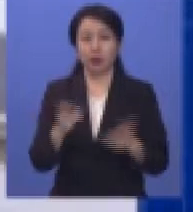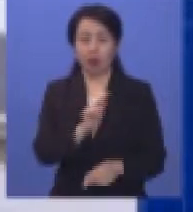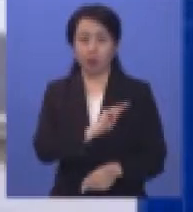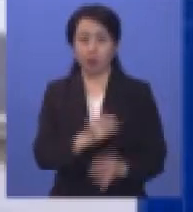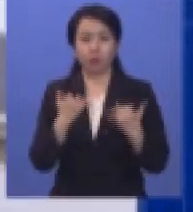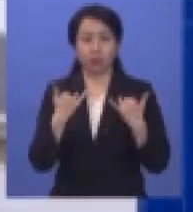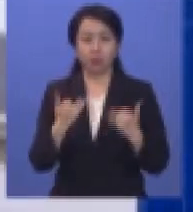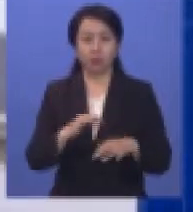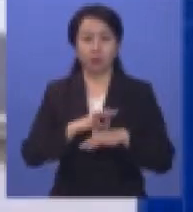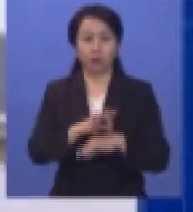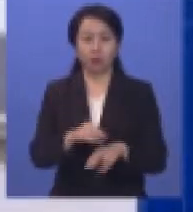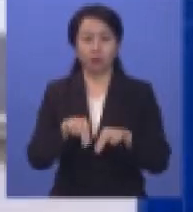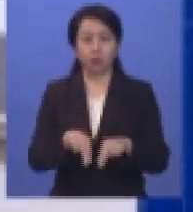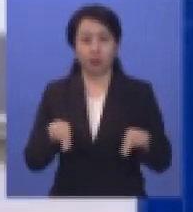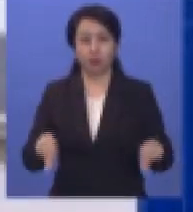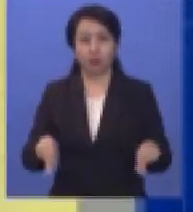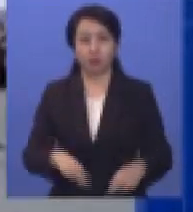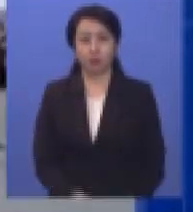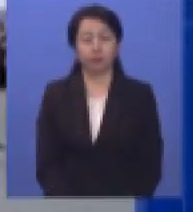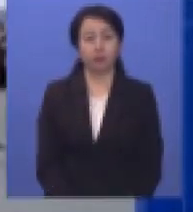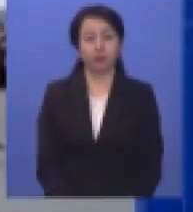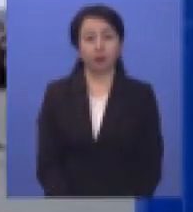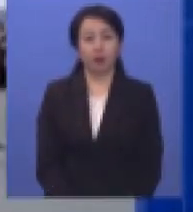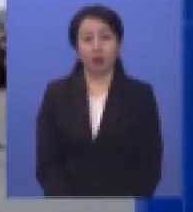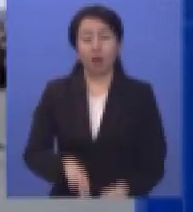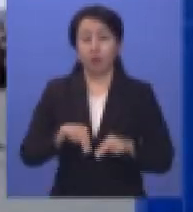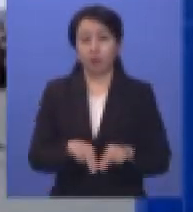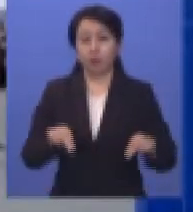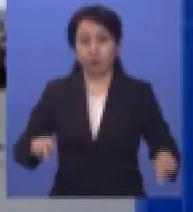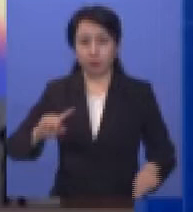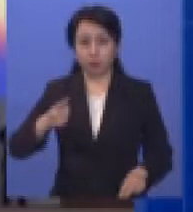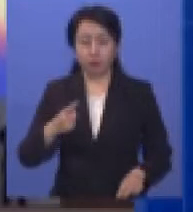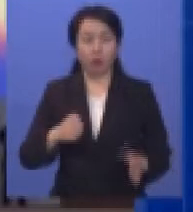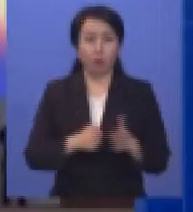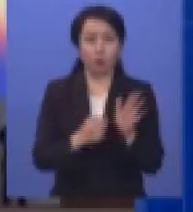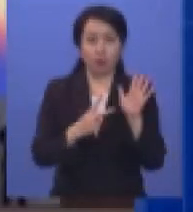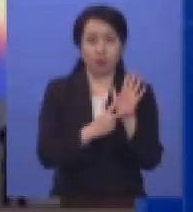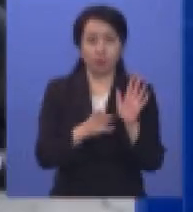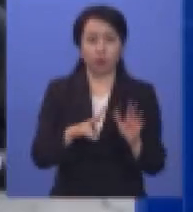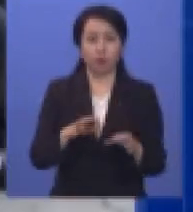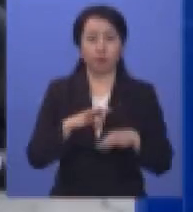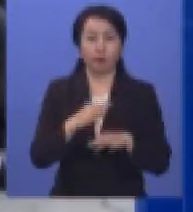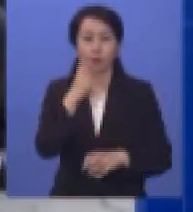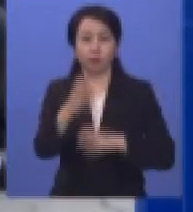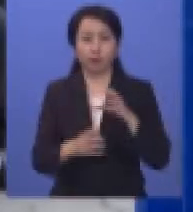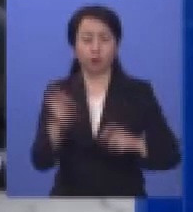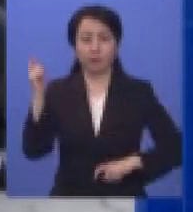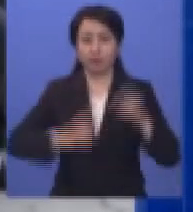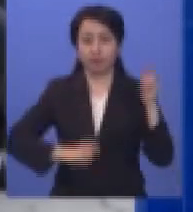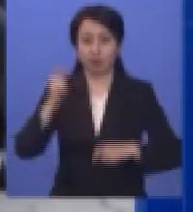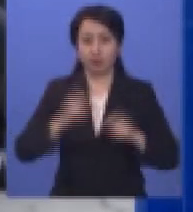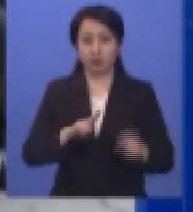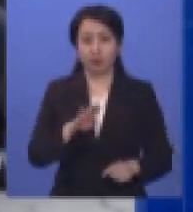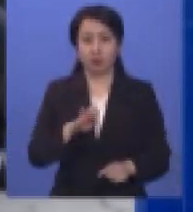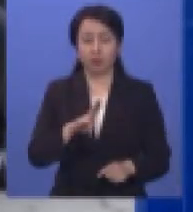работа сейчас ведется в Петропавловске. В Петропавловске с 1 по 7 июля проходит международный фестиваль